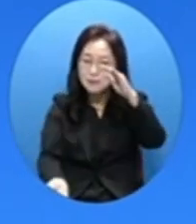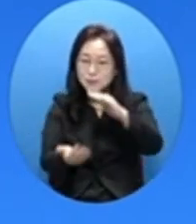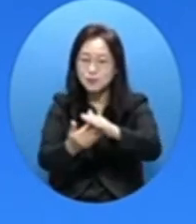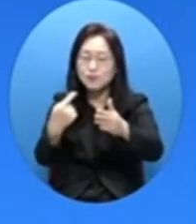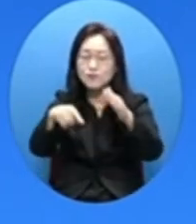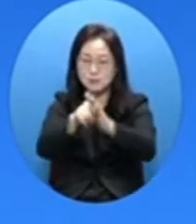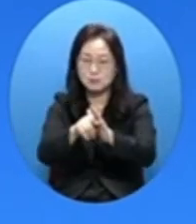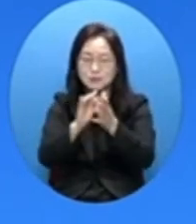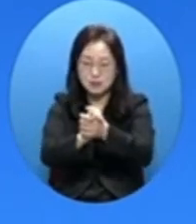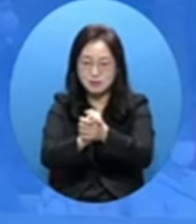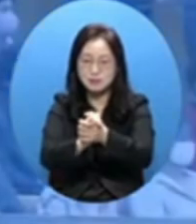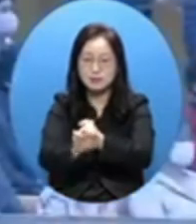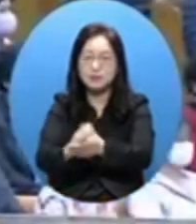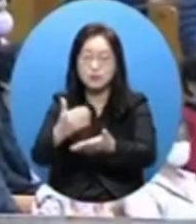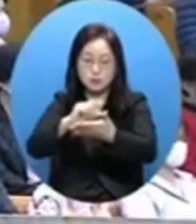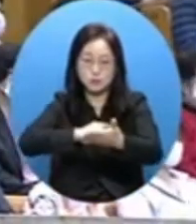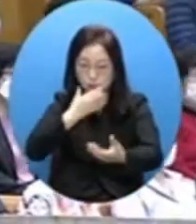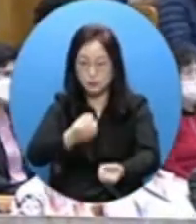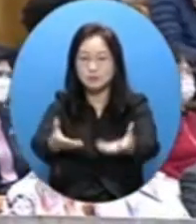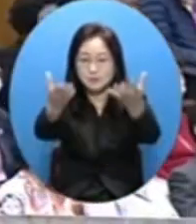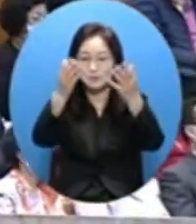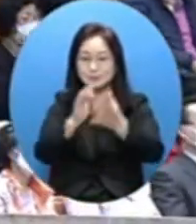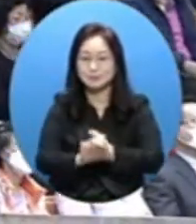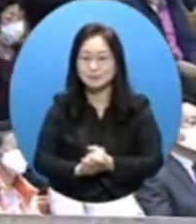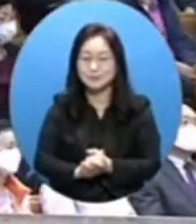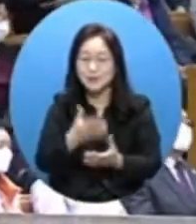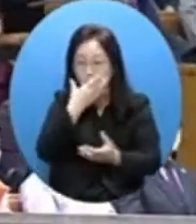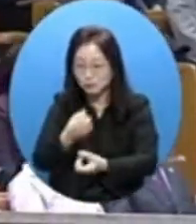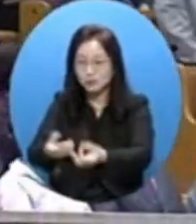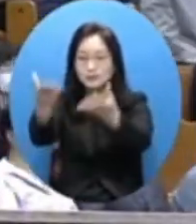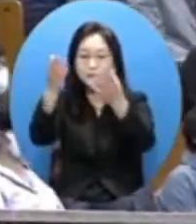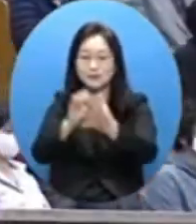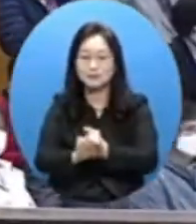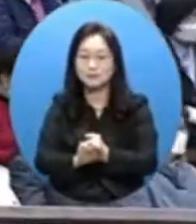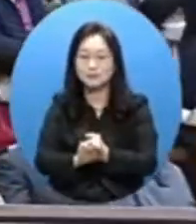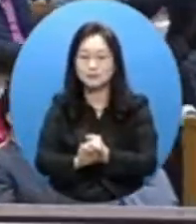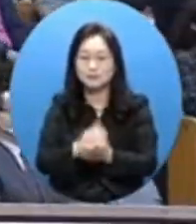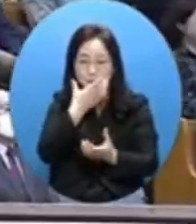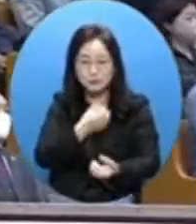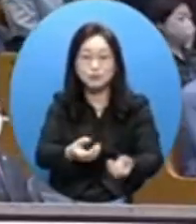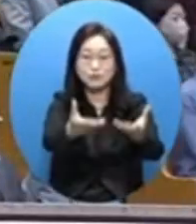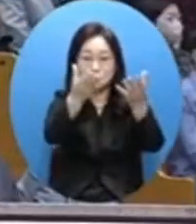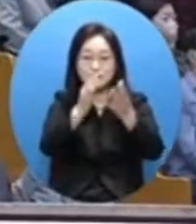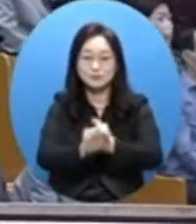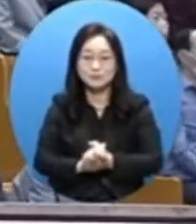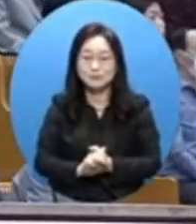다 되시기를 주님의 이름으로 축원합니다. 축원합니다. 축원합니다.